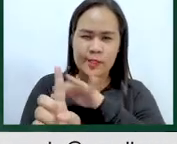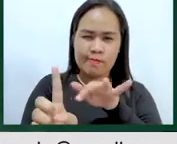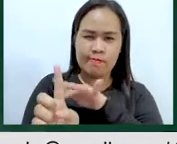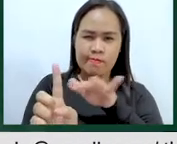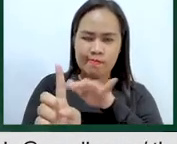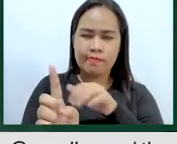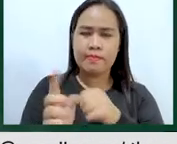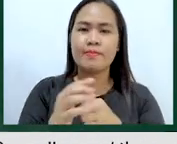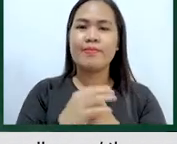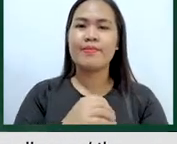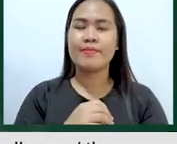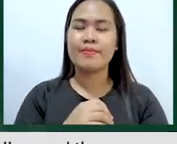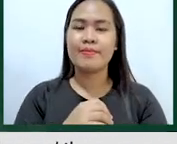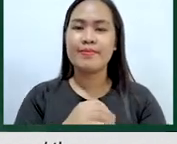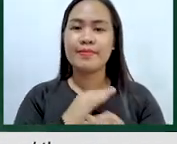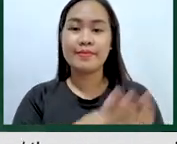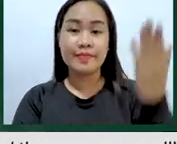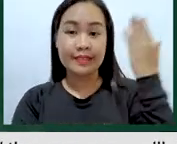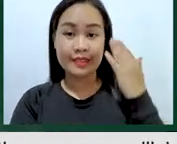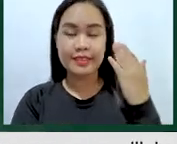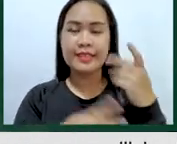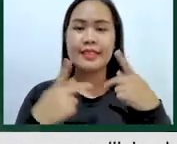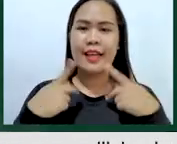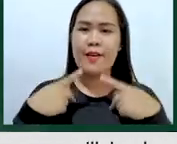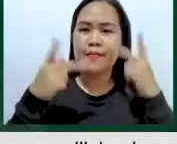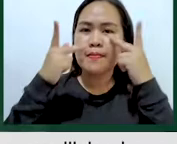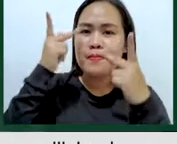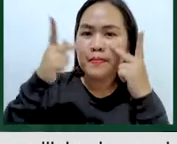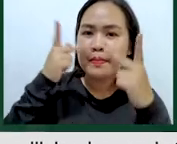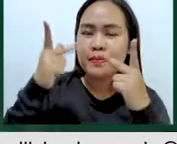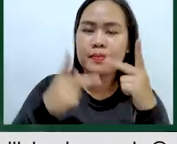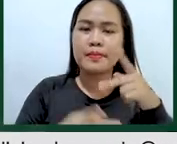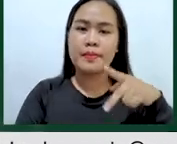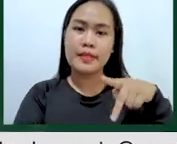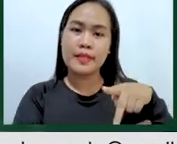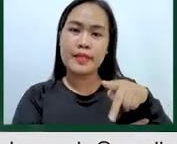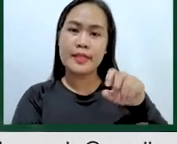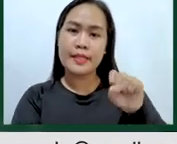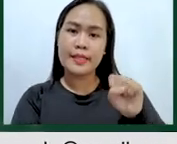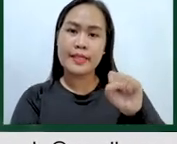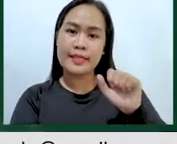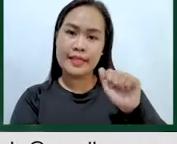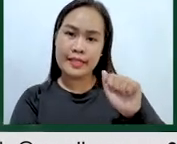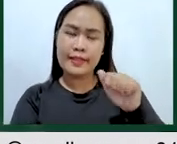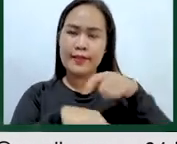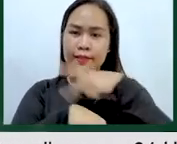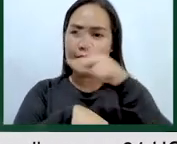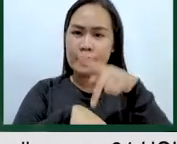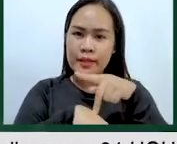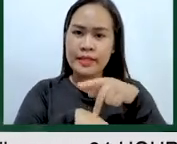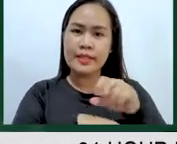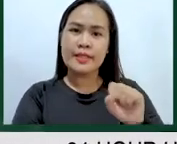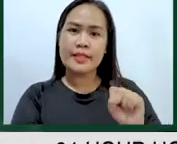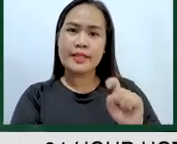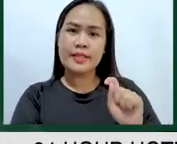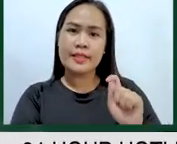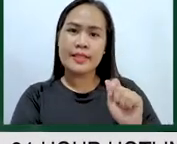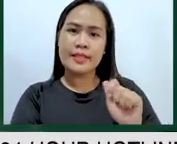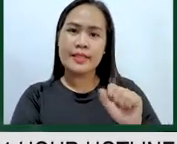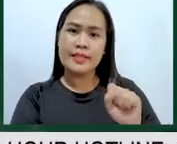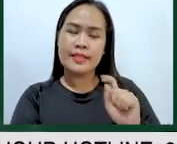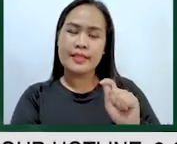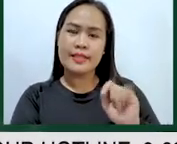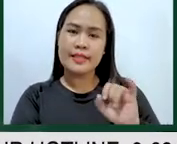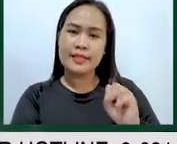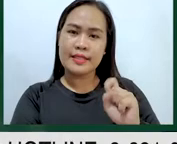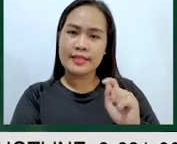kamakailan binisita rin po ako ng PSA, no, or ng Philippine Statistics Authority. So